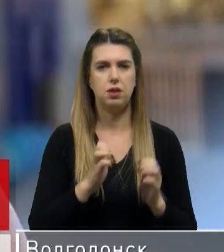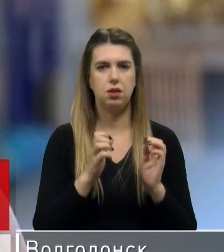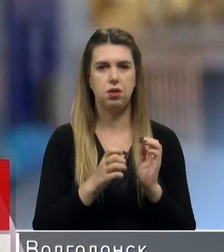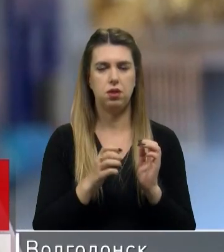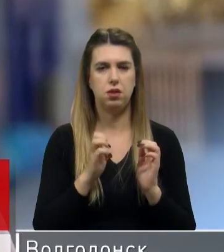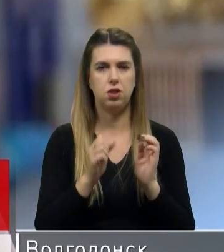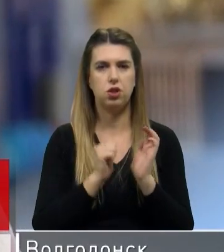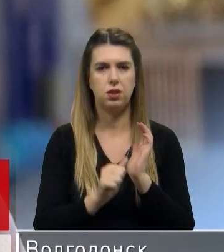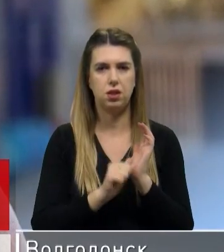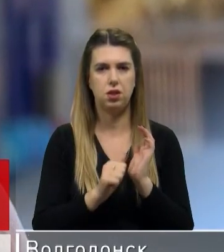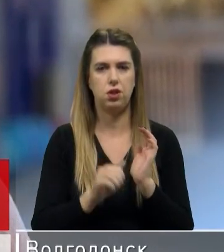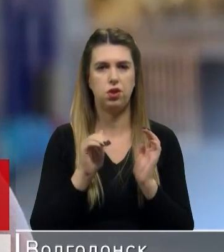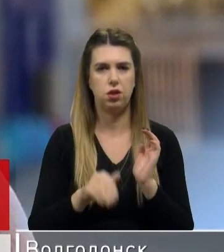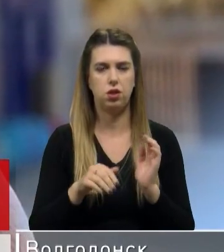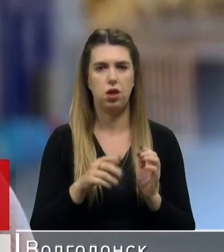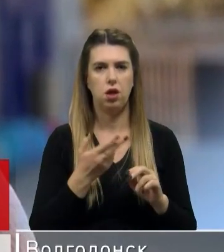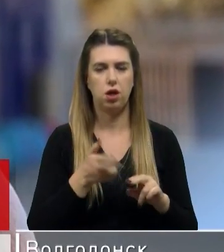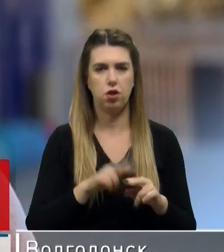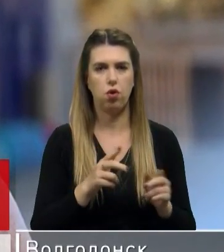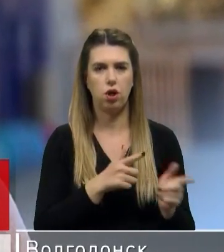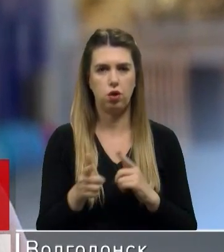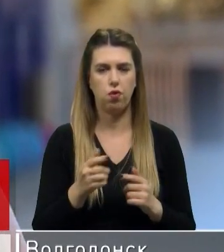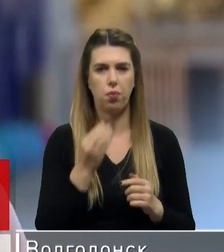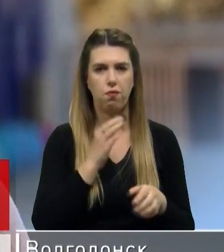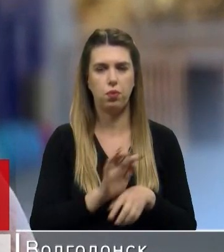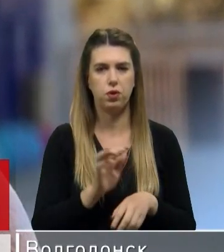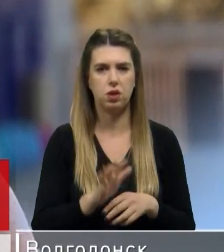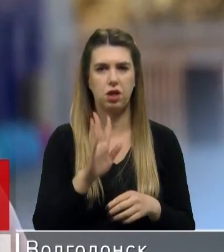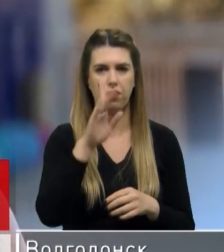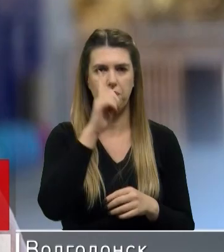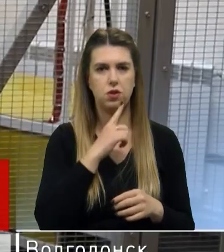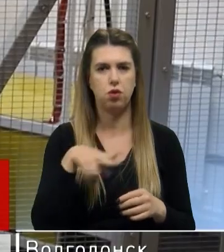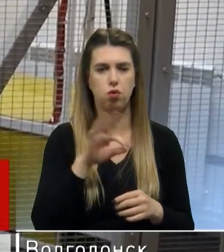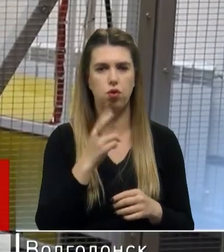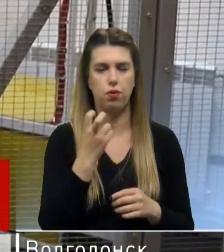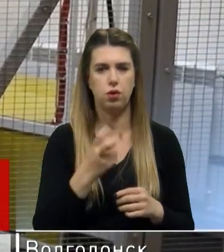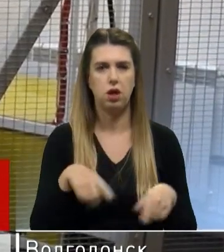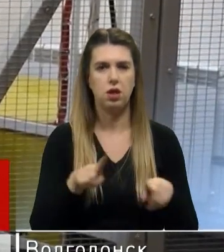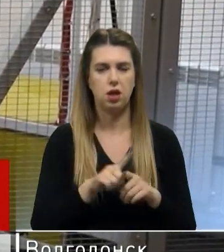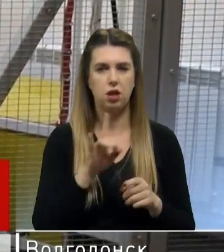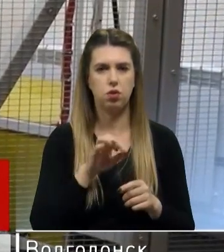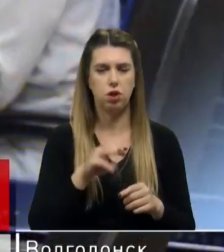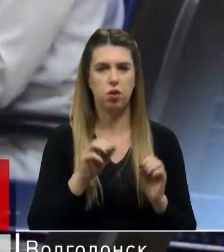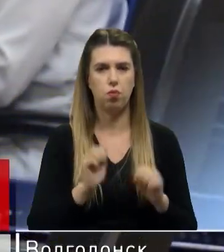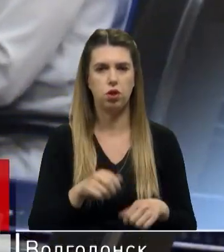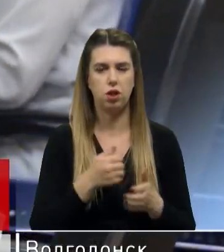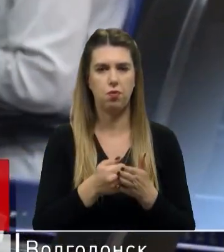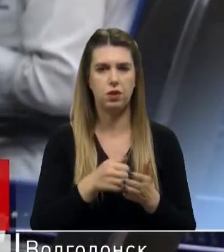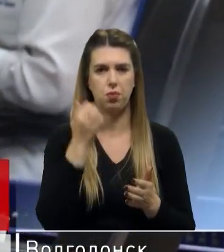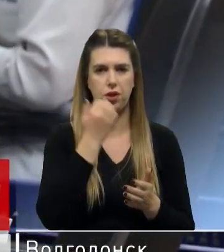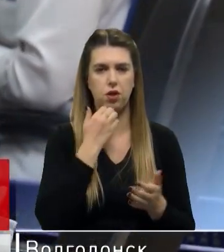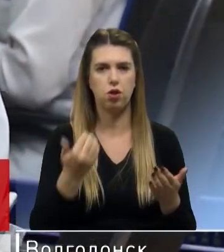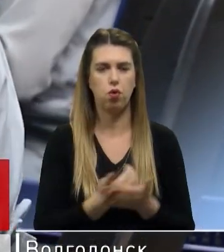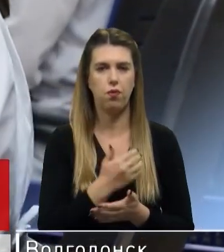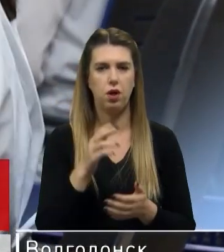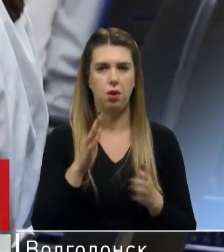с 60 тысяч готовой продукции в месяц до 200. Таких результатов можно будет достичь благодаря